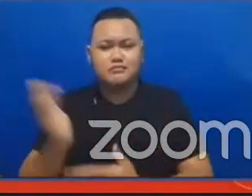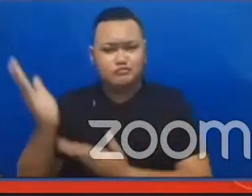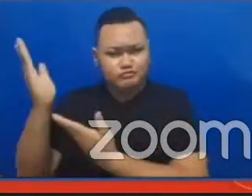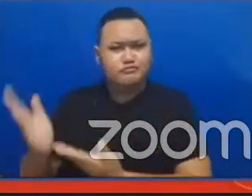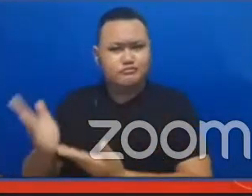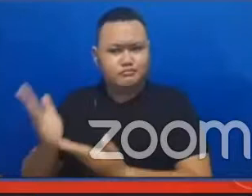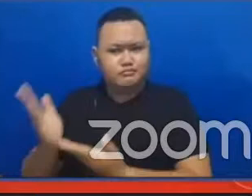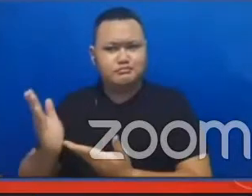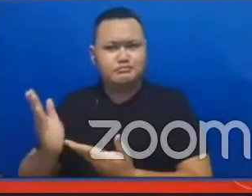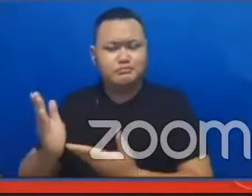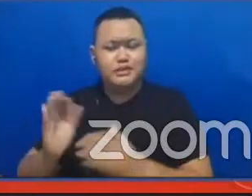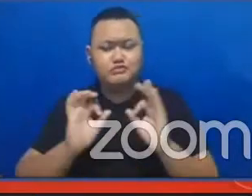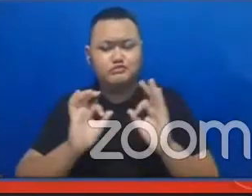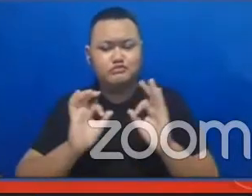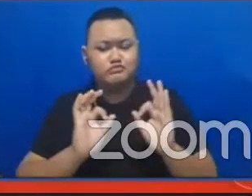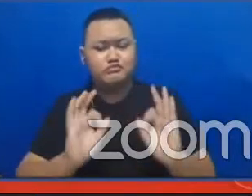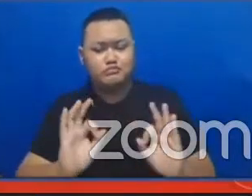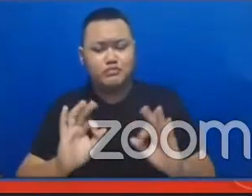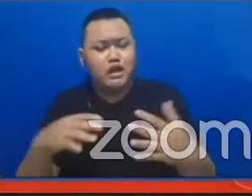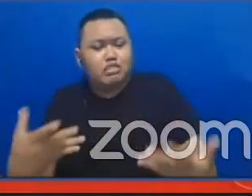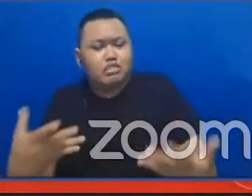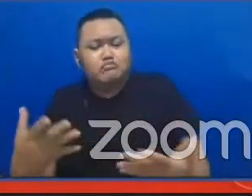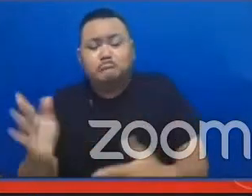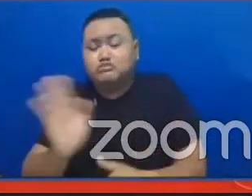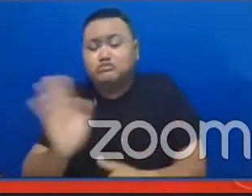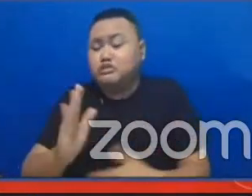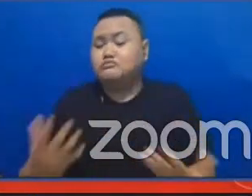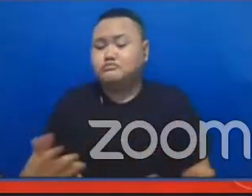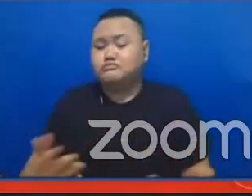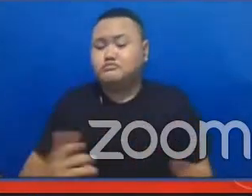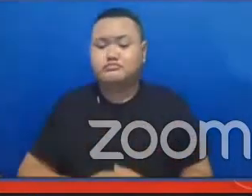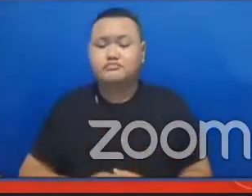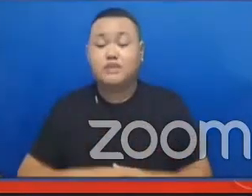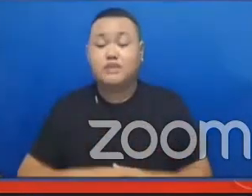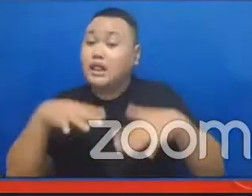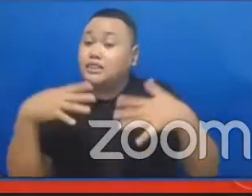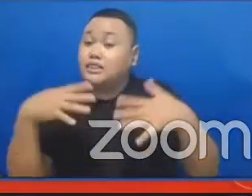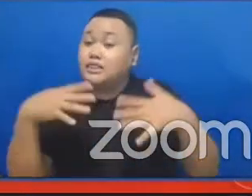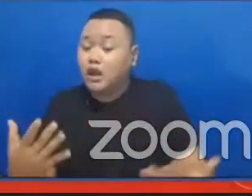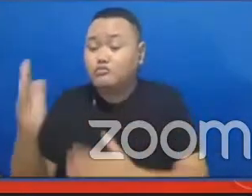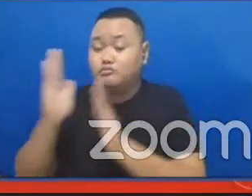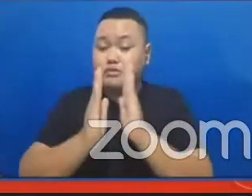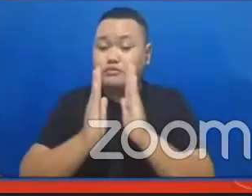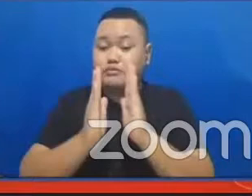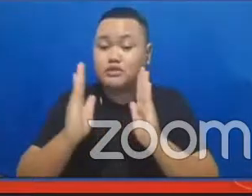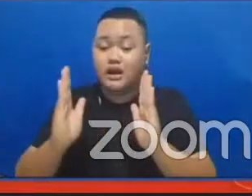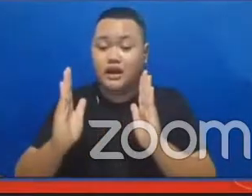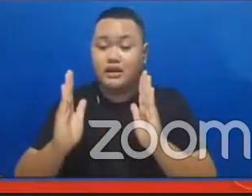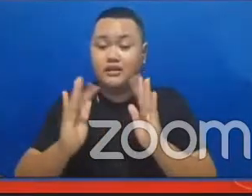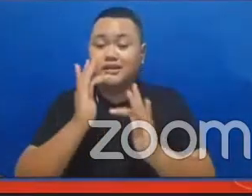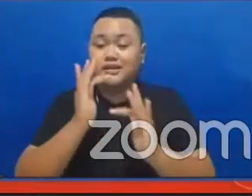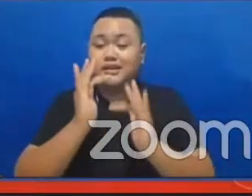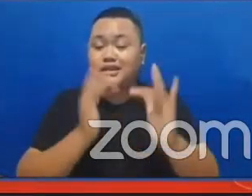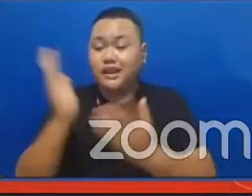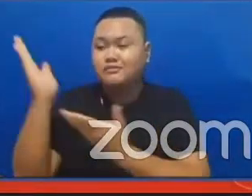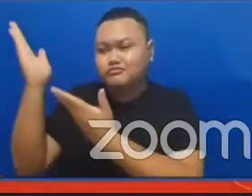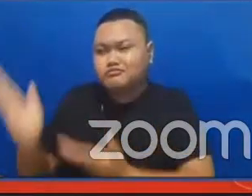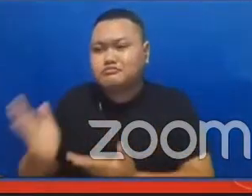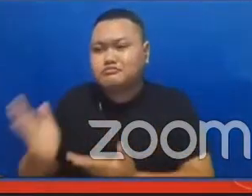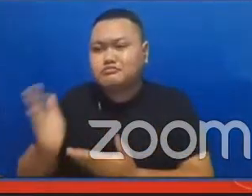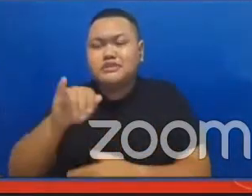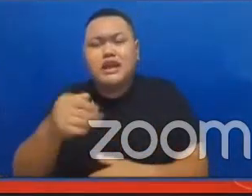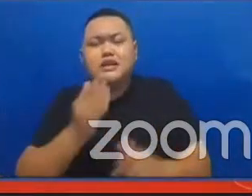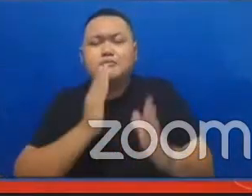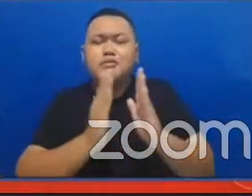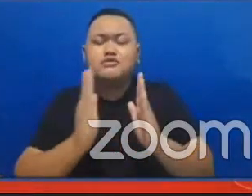apakah perpustakaan ini, perpustakaan maya ini akan menjadi perpustakaan masa depan. Nah, saya selalu mengatakan